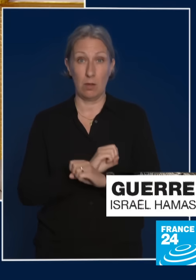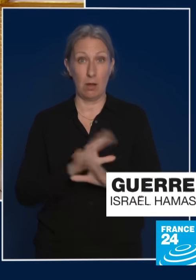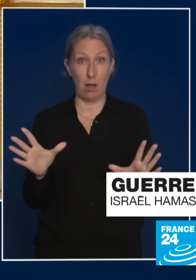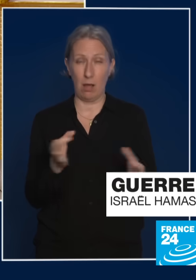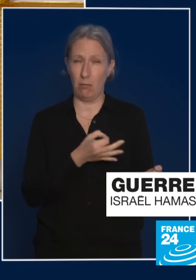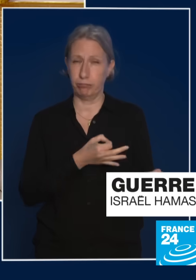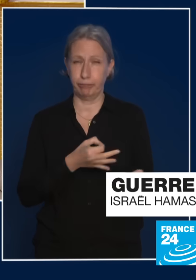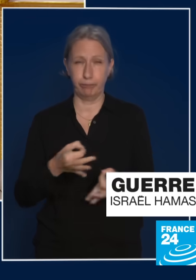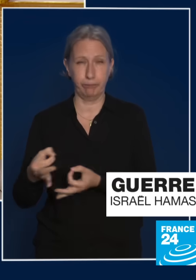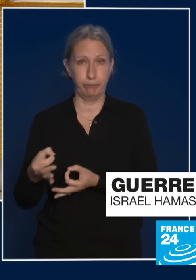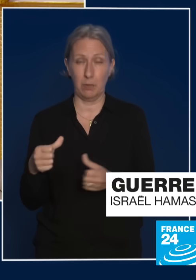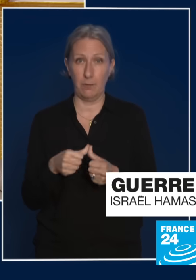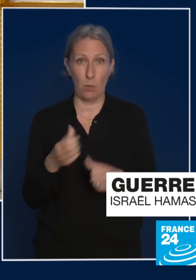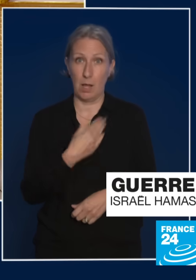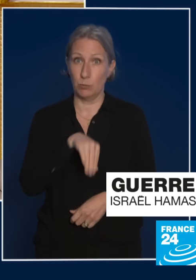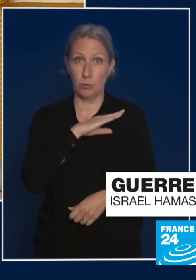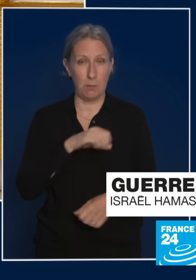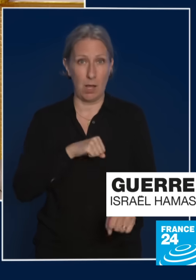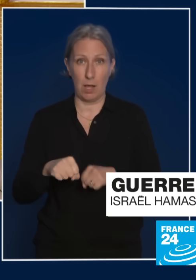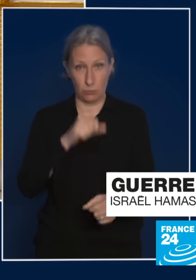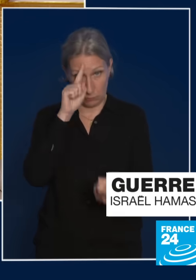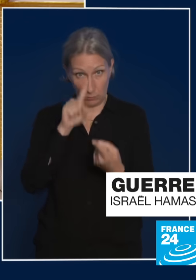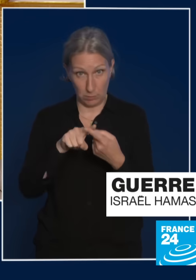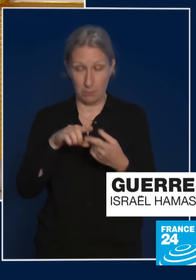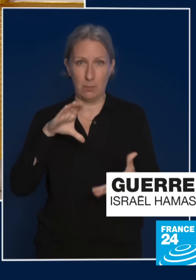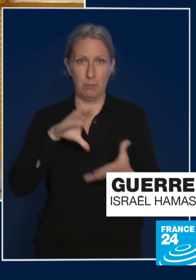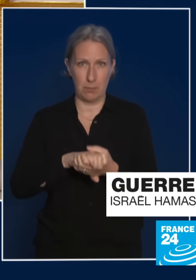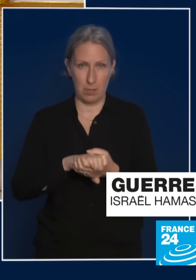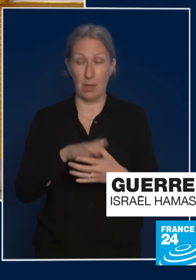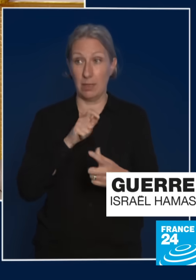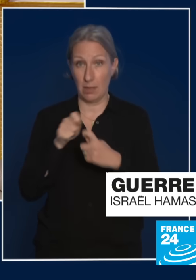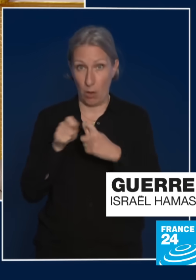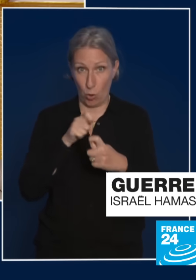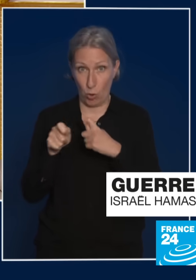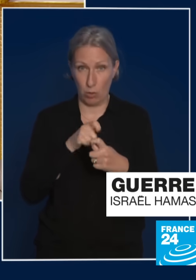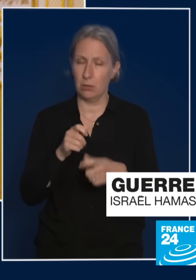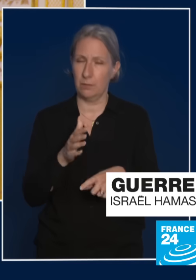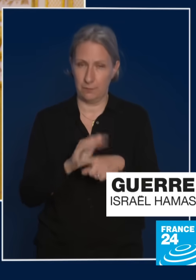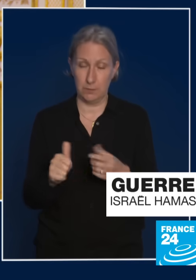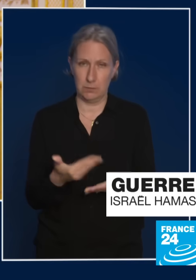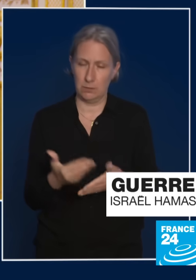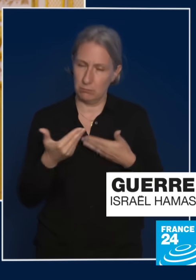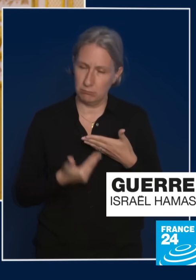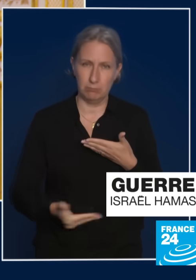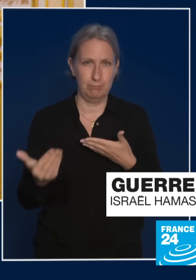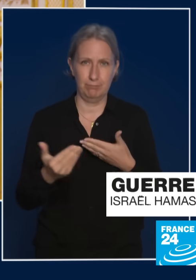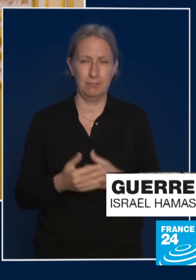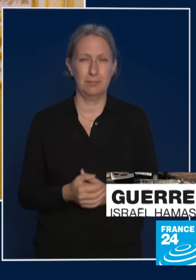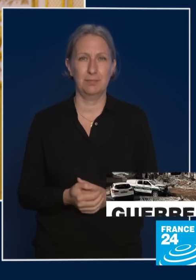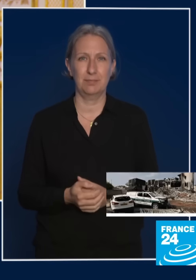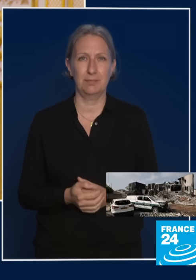responsabilité d'agir toujours pour la paix et le dialogue elle le fera mes chers